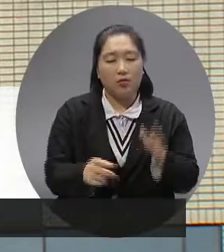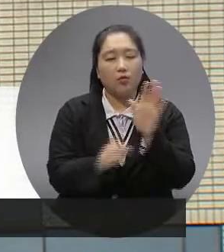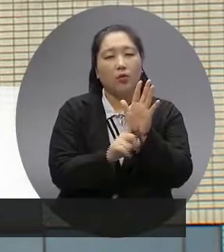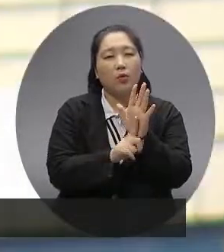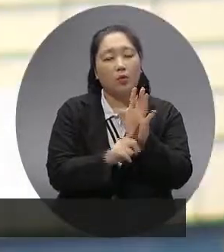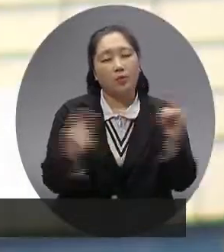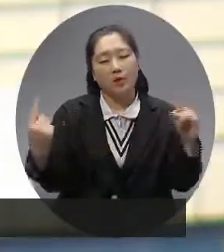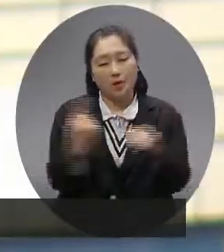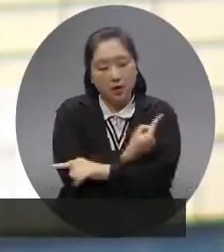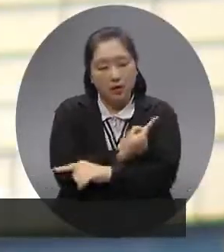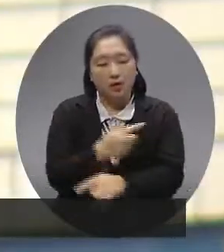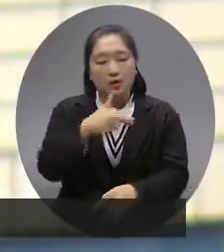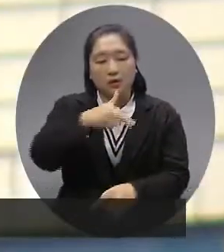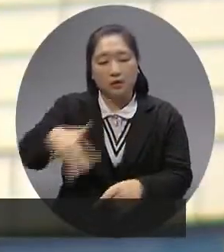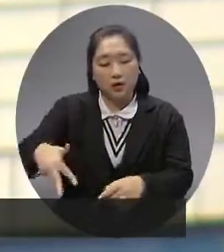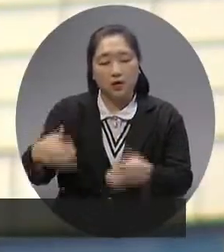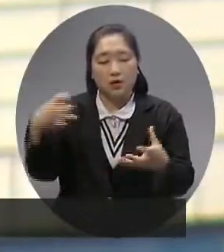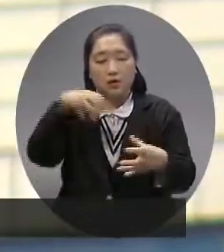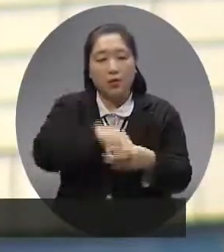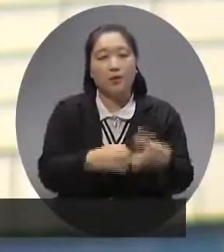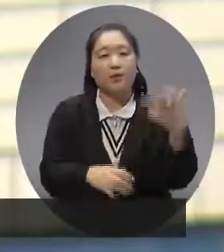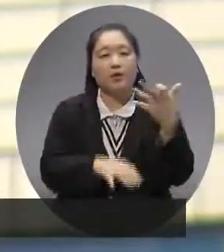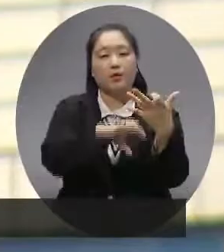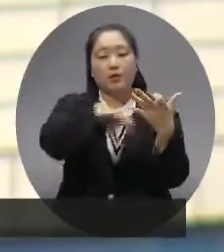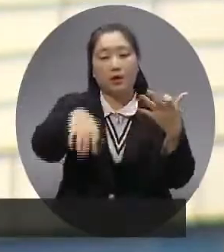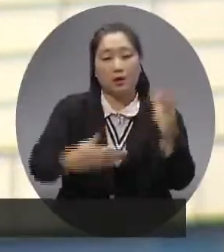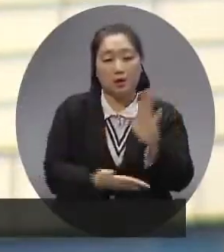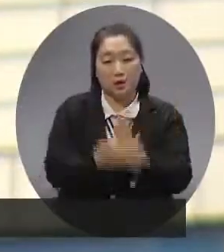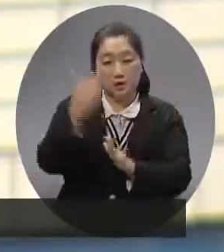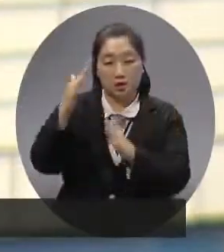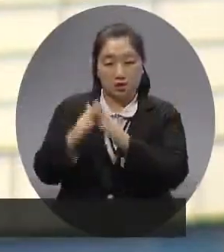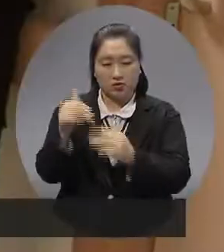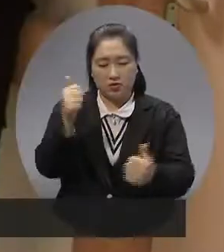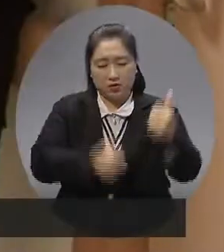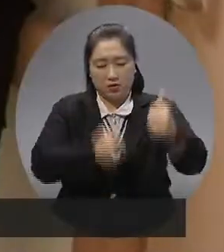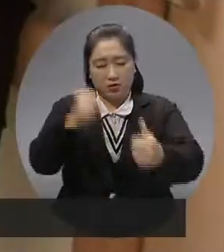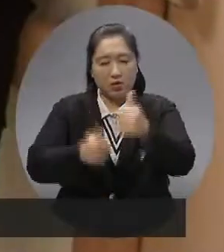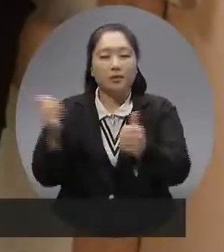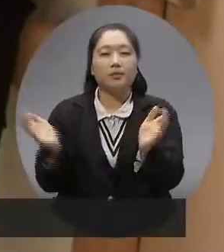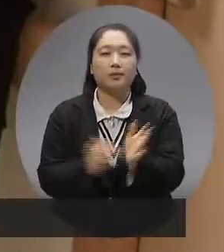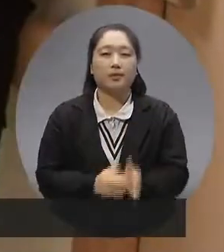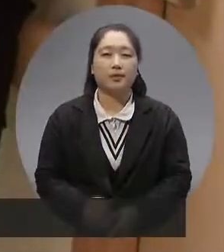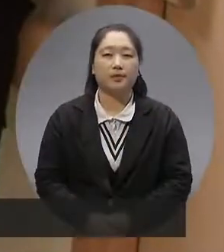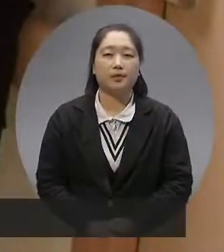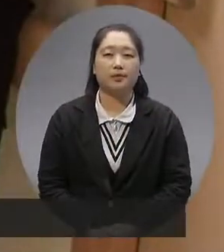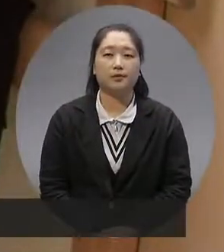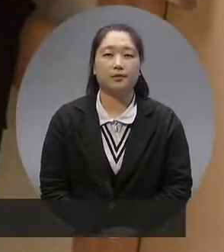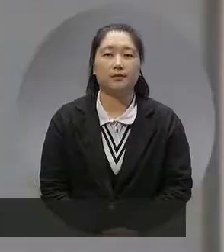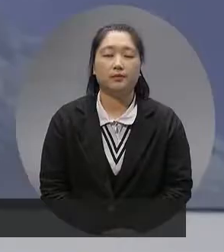방식으로 바뀌어 제천시를 포함한 19개 지자체가 경쟁했습니다.